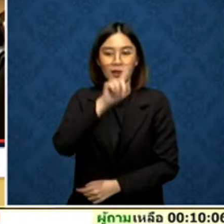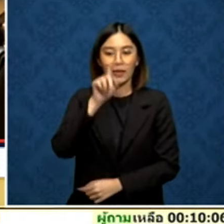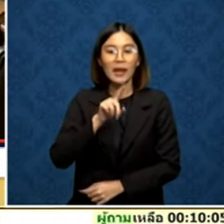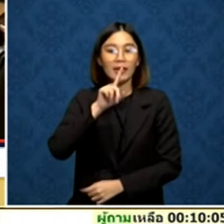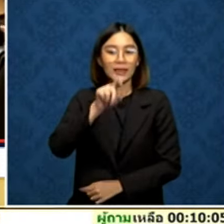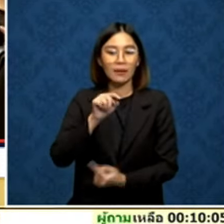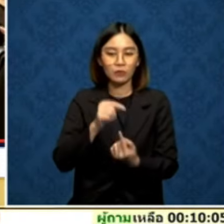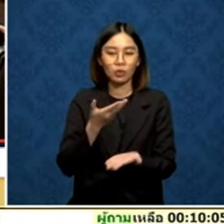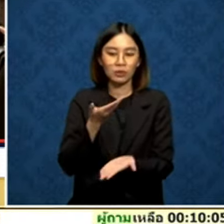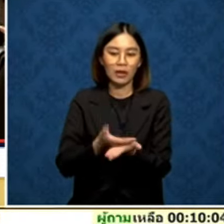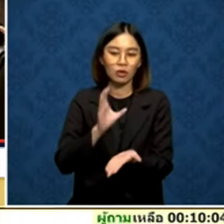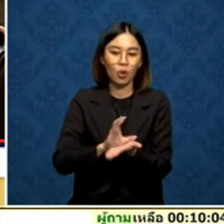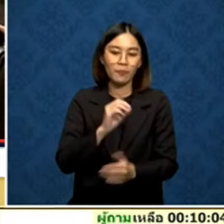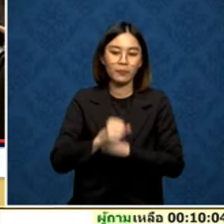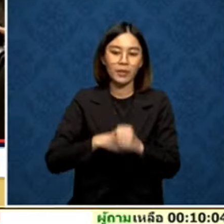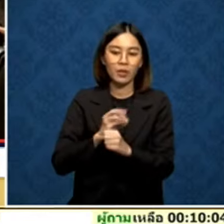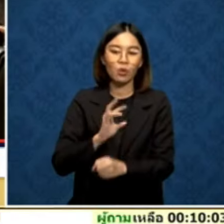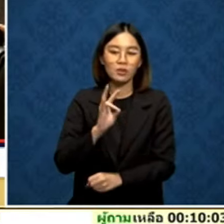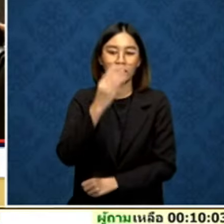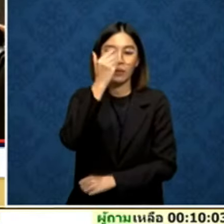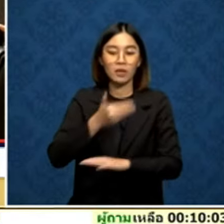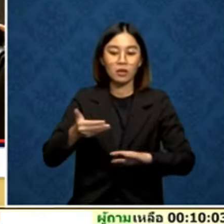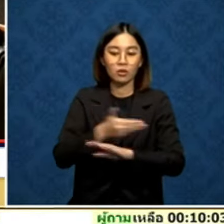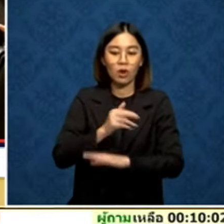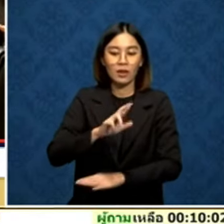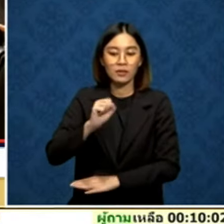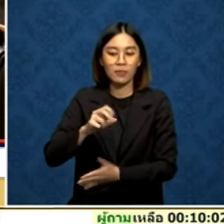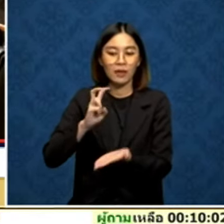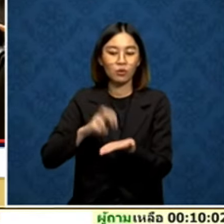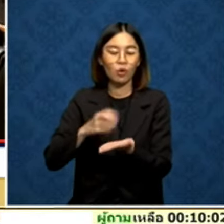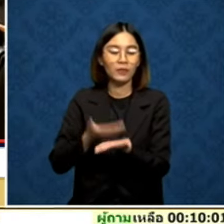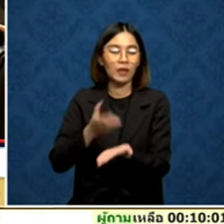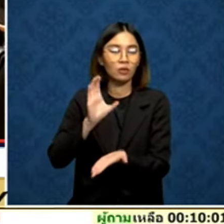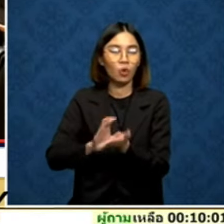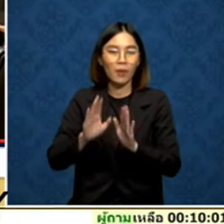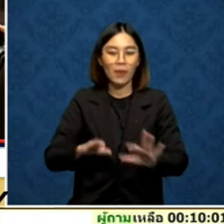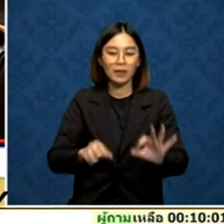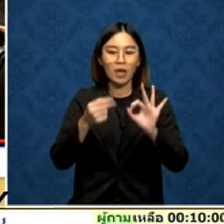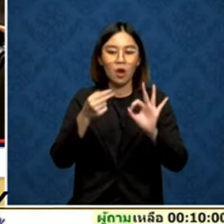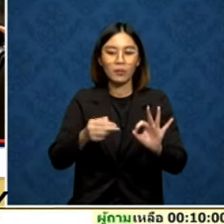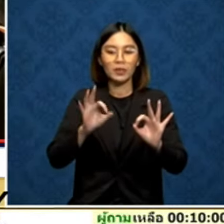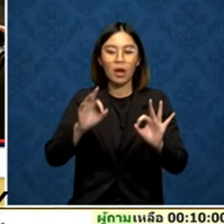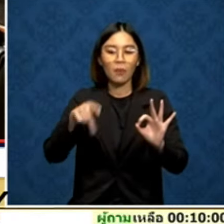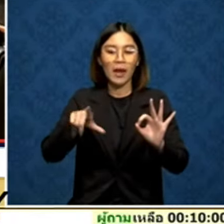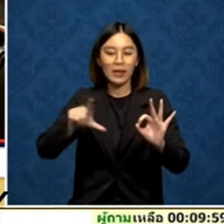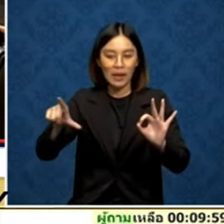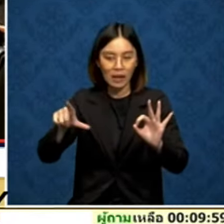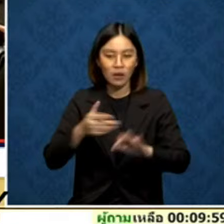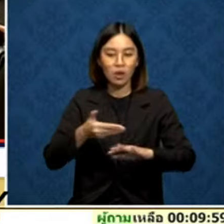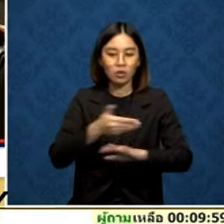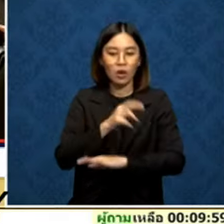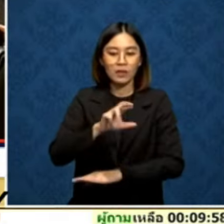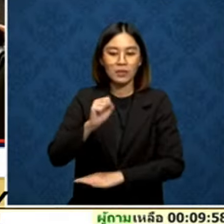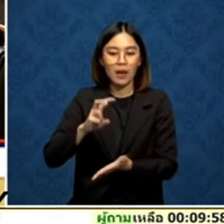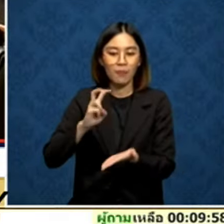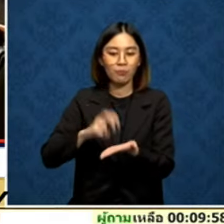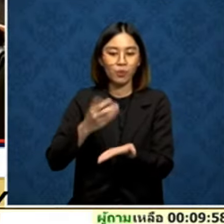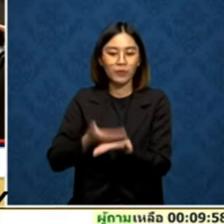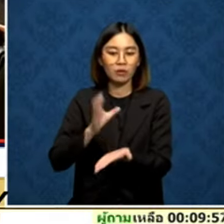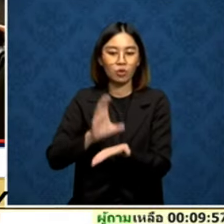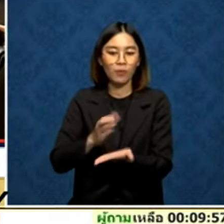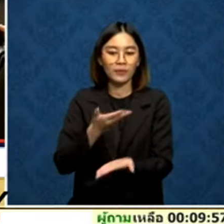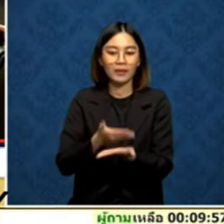ของปี67ค่ะเพราะว่าที่ผ่านมานะคะสภาเนี่ยอนุมัติงบไปนะคะประมาณ 99,000 ล้านบาทก่อนที่สภาอนุมัติงบก็มีการใช้ง